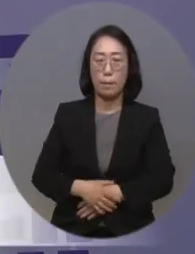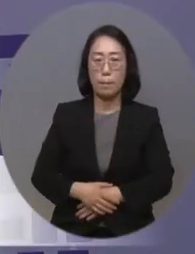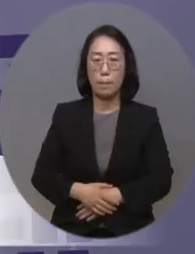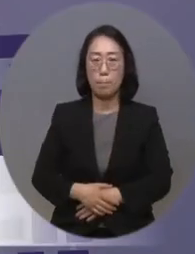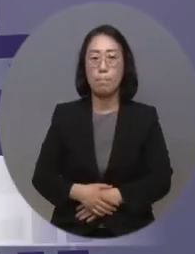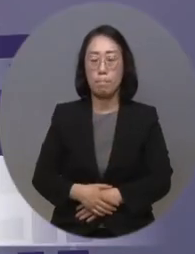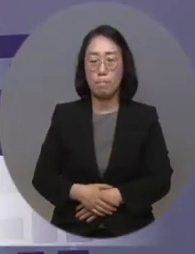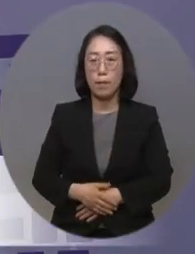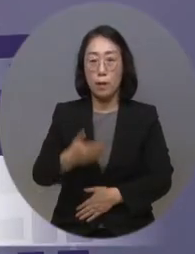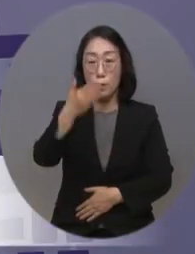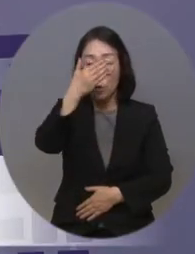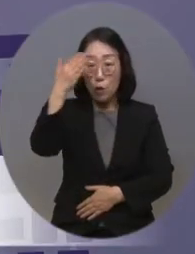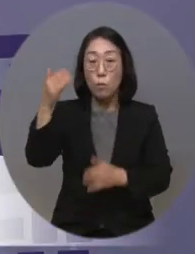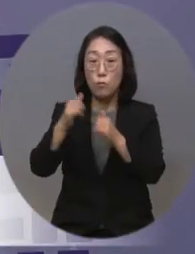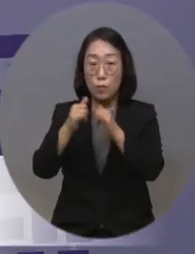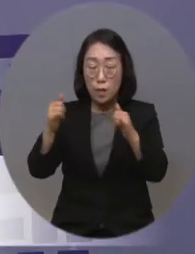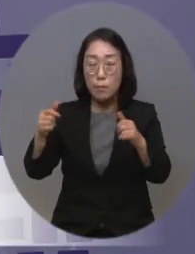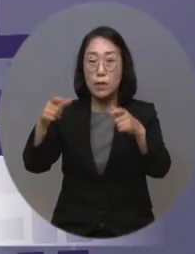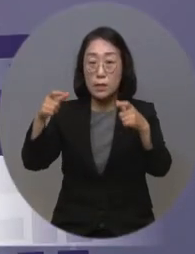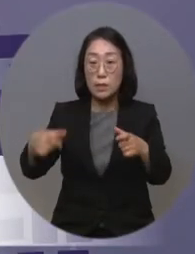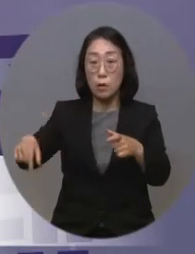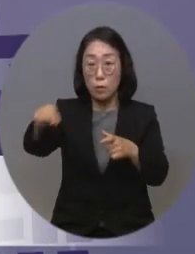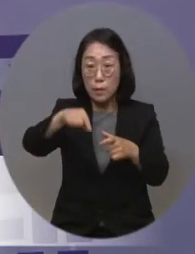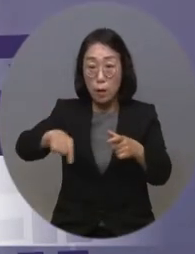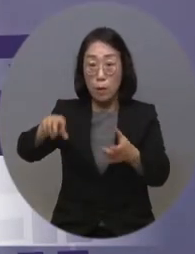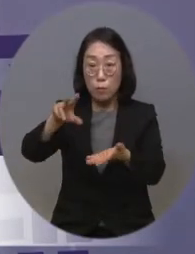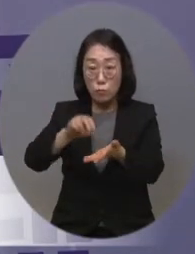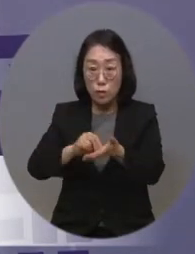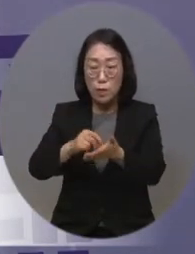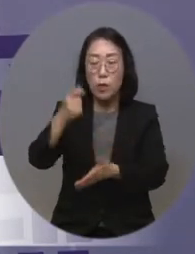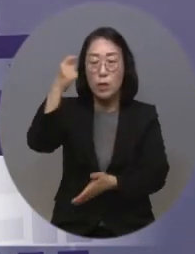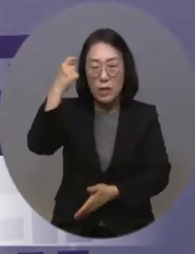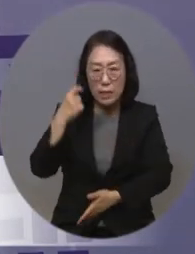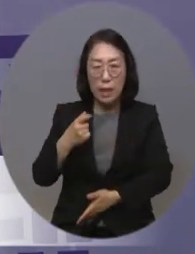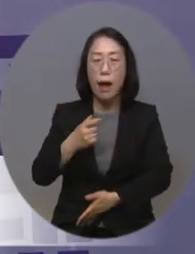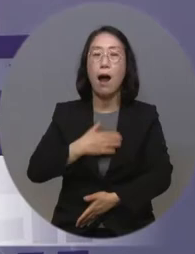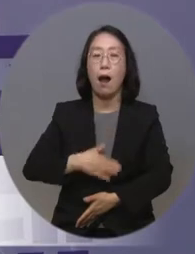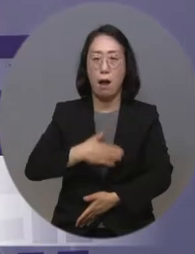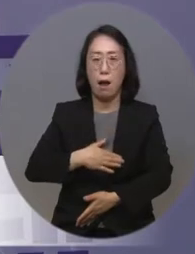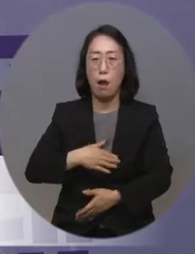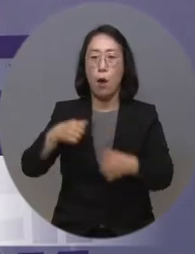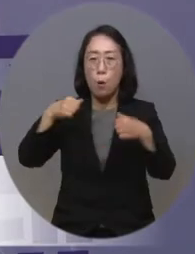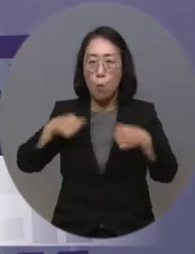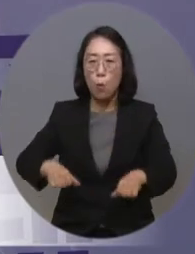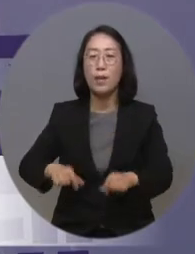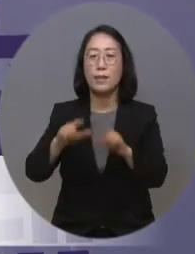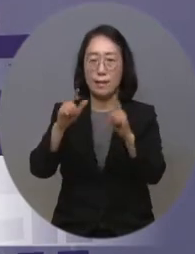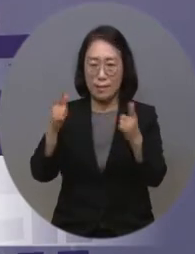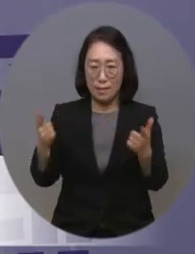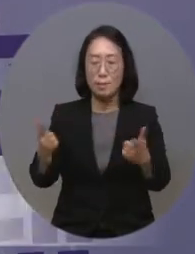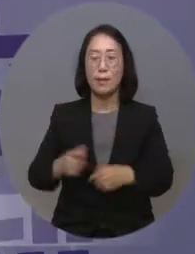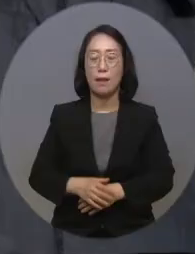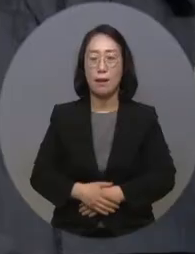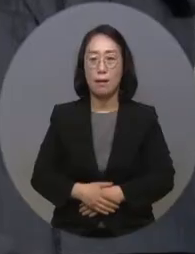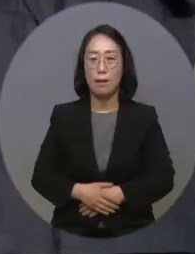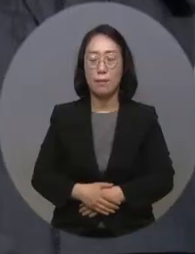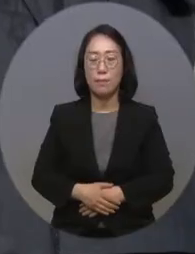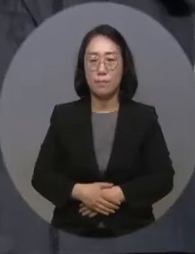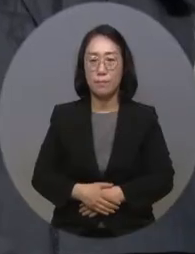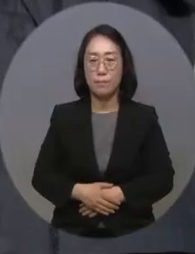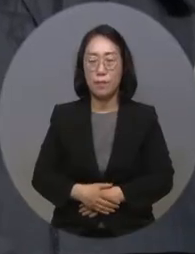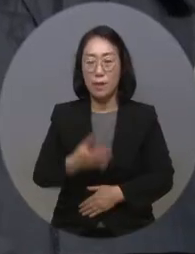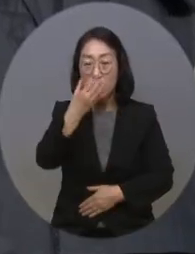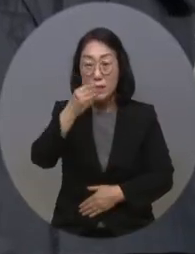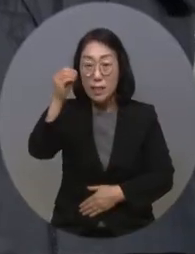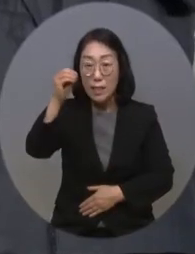중금 지역 서울 그림 인질 명소 인지를 하고 있고 거기도 즉 포기하고 2점 터너 말씀드리고 십시오 쓰레기